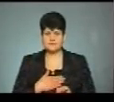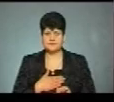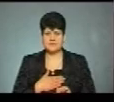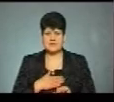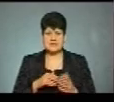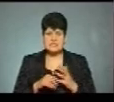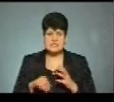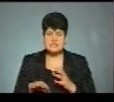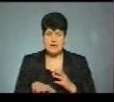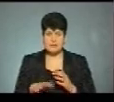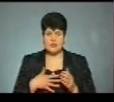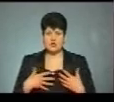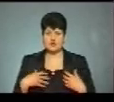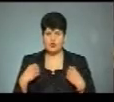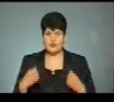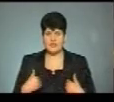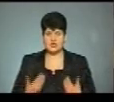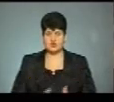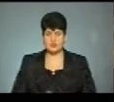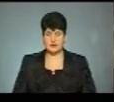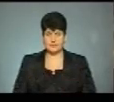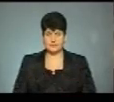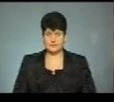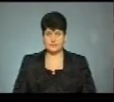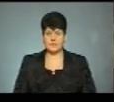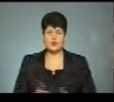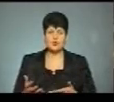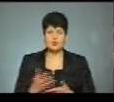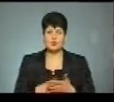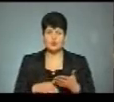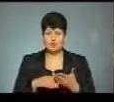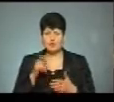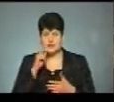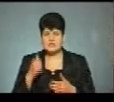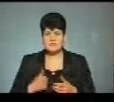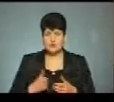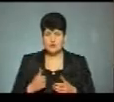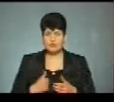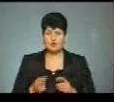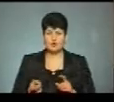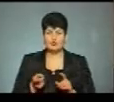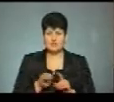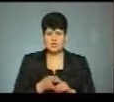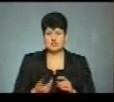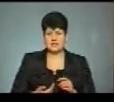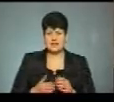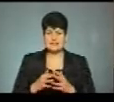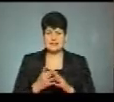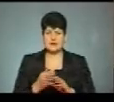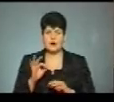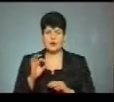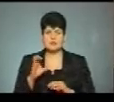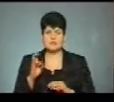нашу землю, наше здоров'я, наше життя. До збору допомоги українським військовослужбовцям долучилися і жителі села